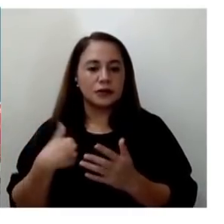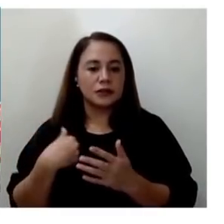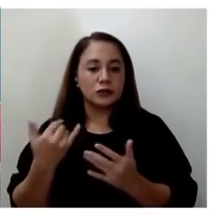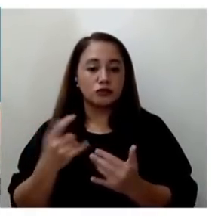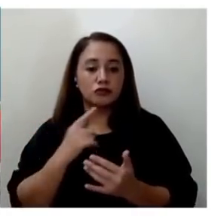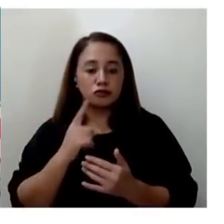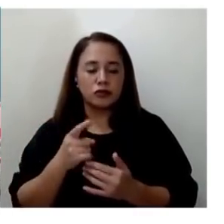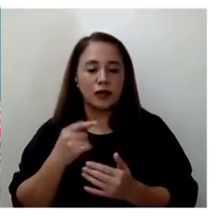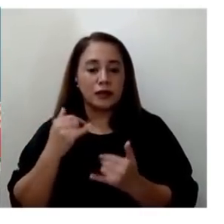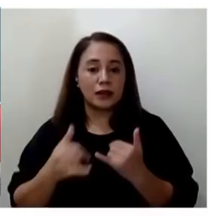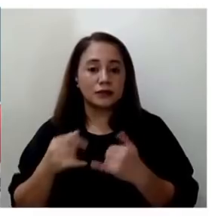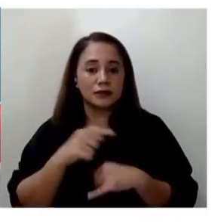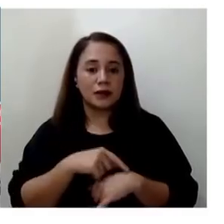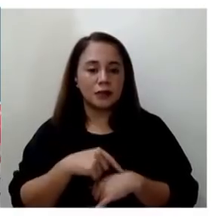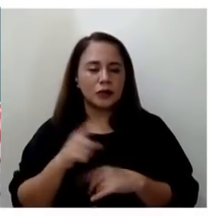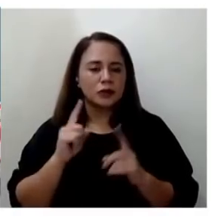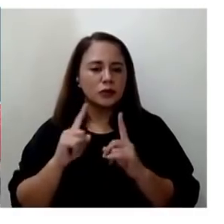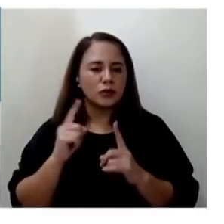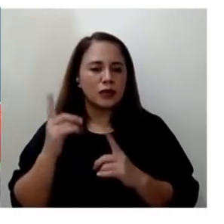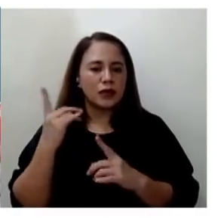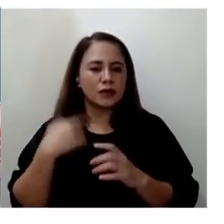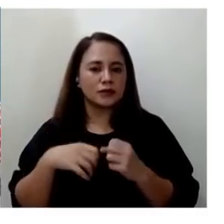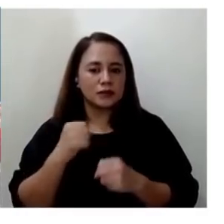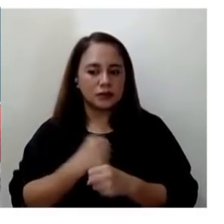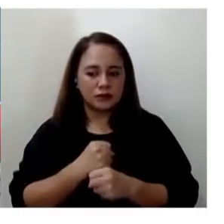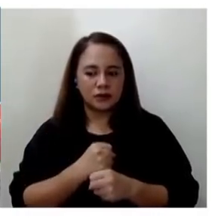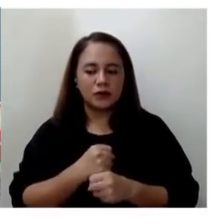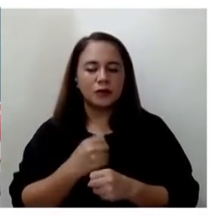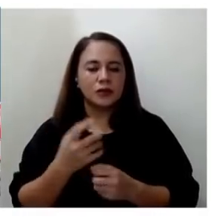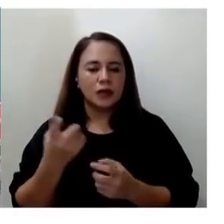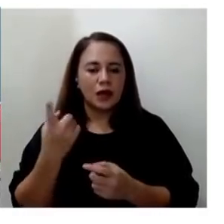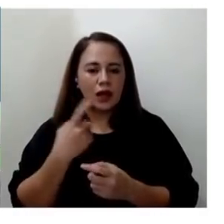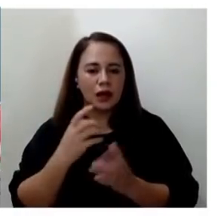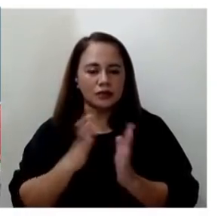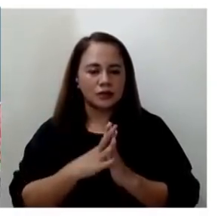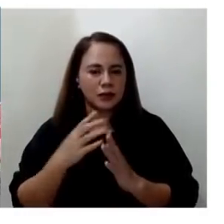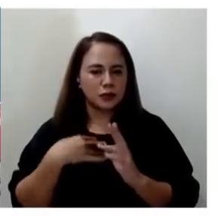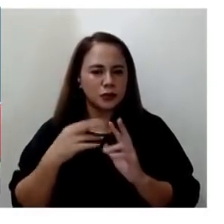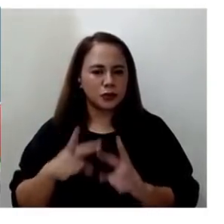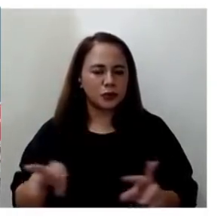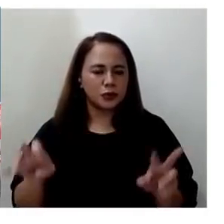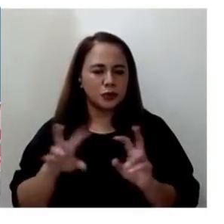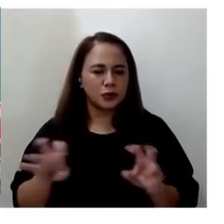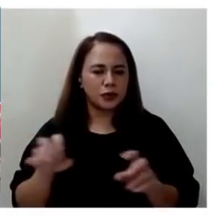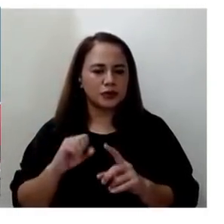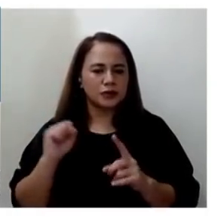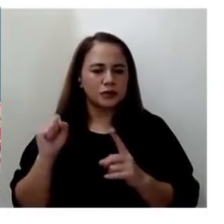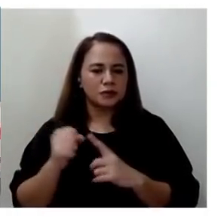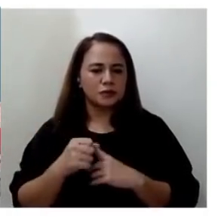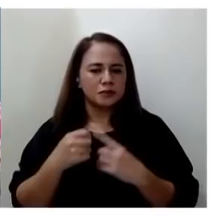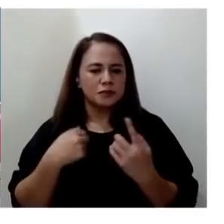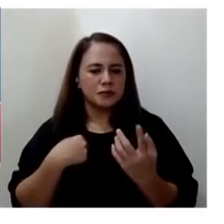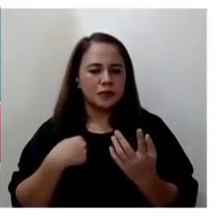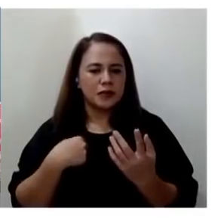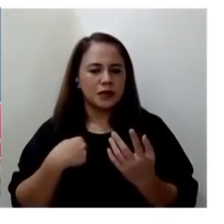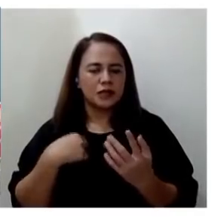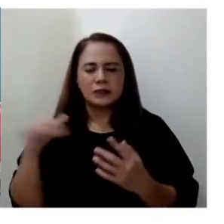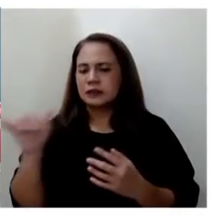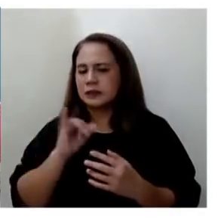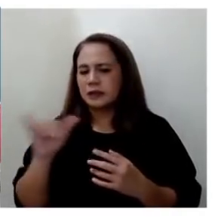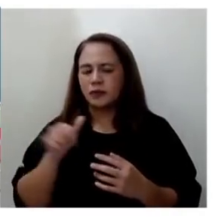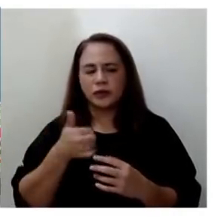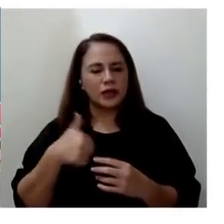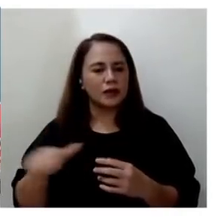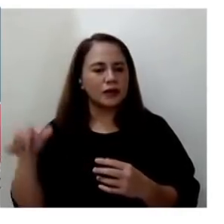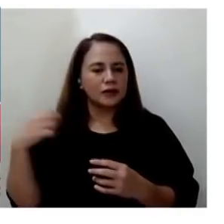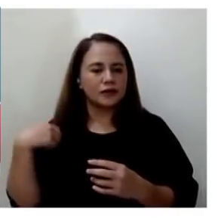The last time we talked was probably a year ago when he asked me to investigate on a case, which I did. Similar to any other